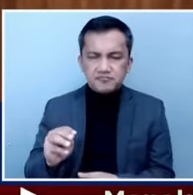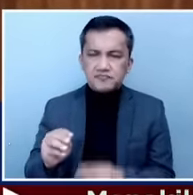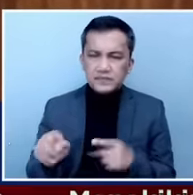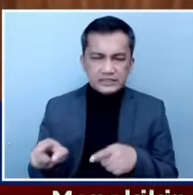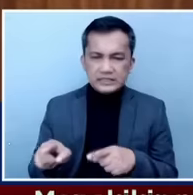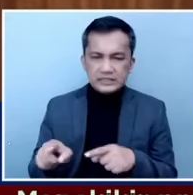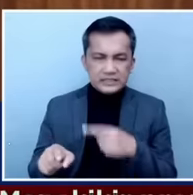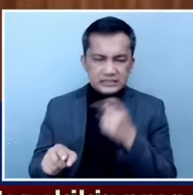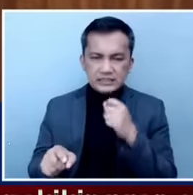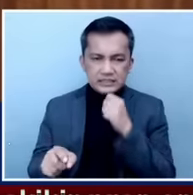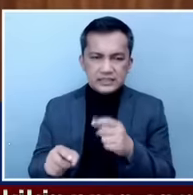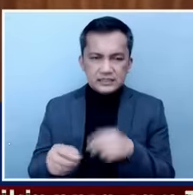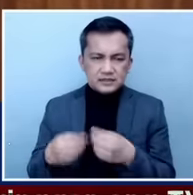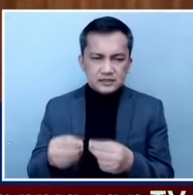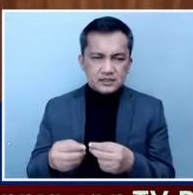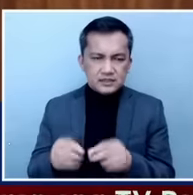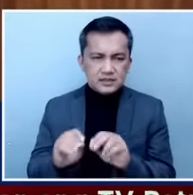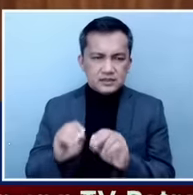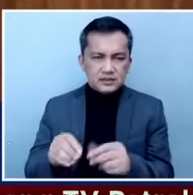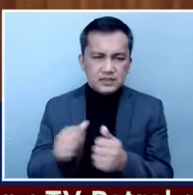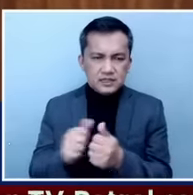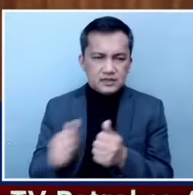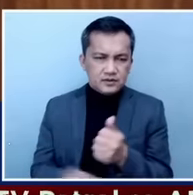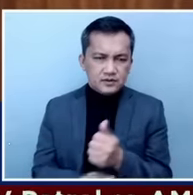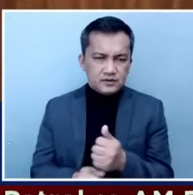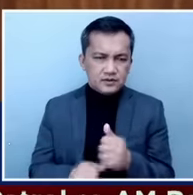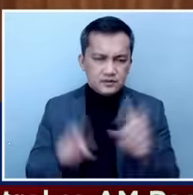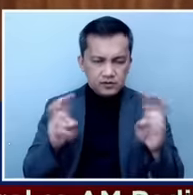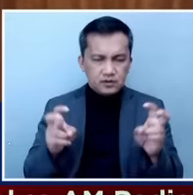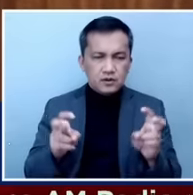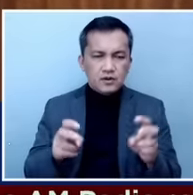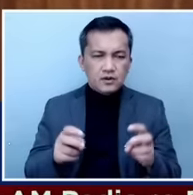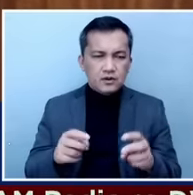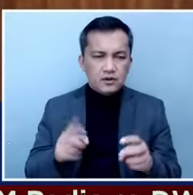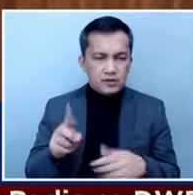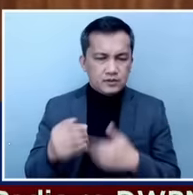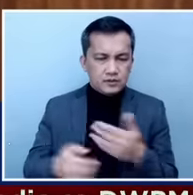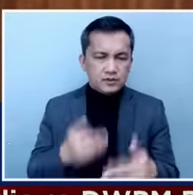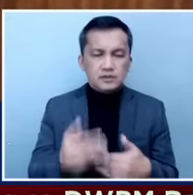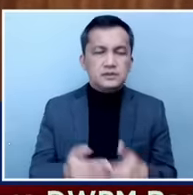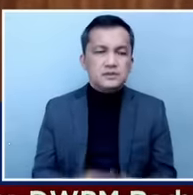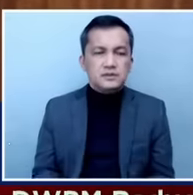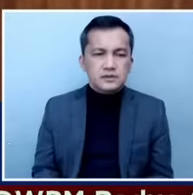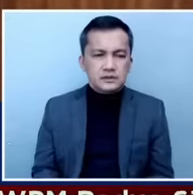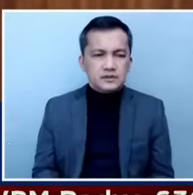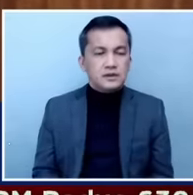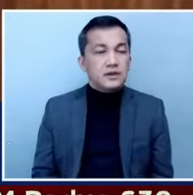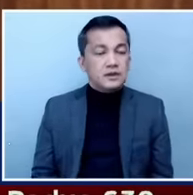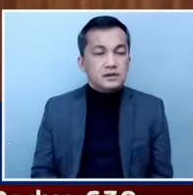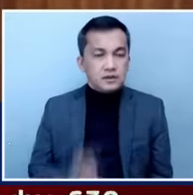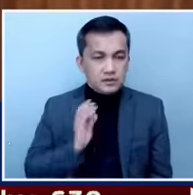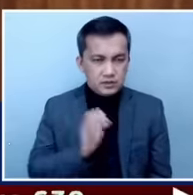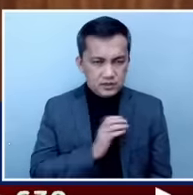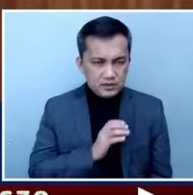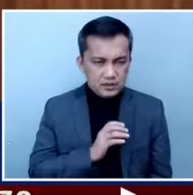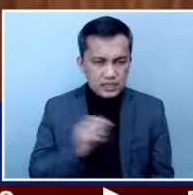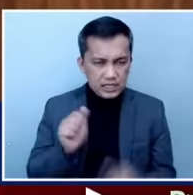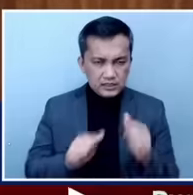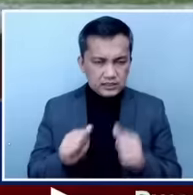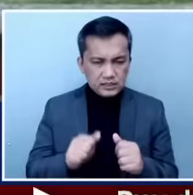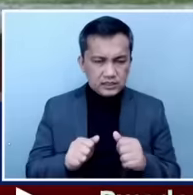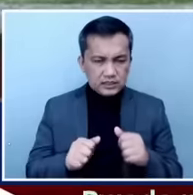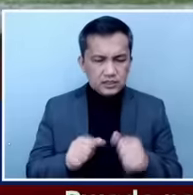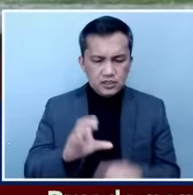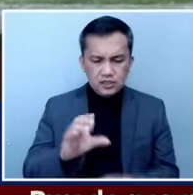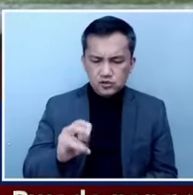not provided for under for as one of the processes of Congress acting as a constituent